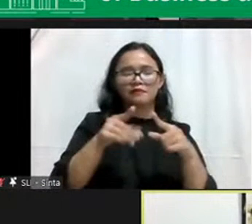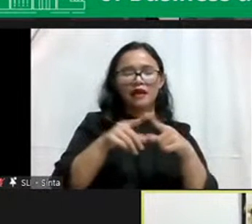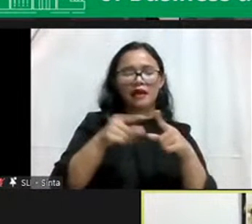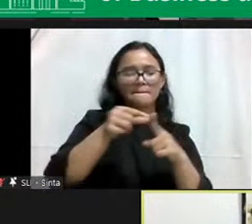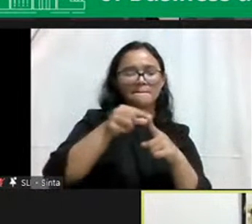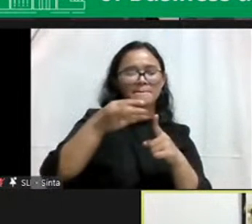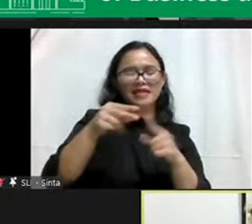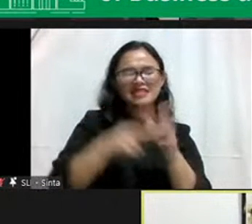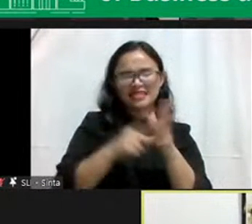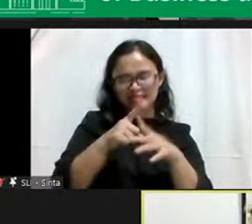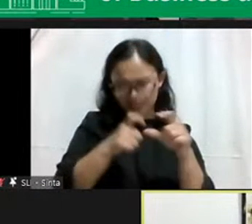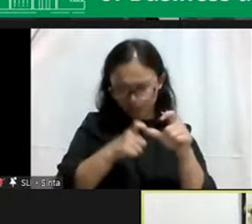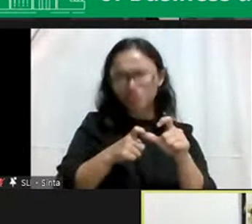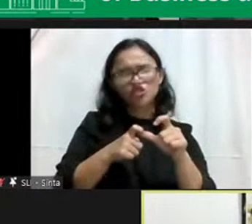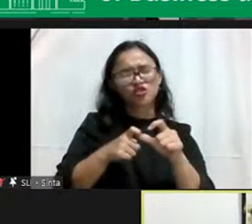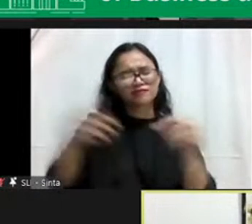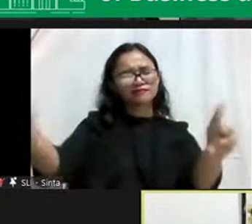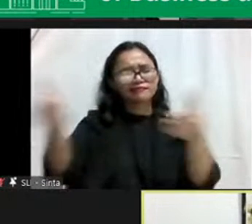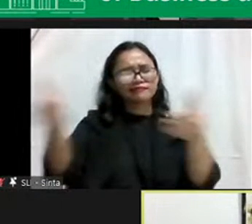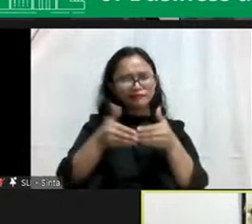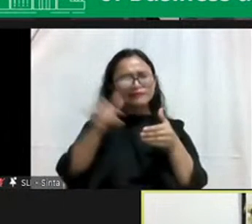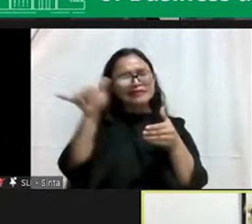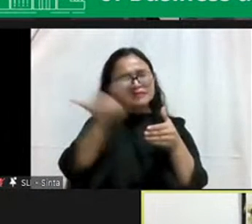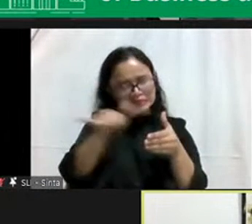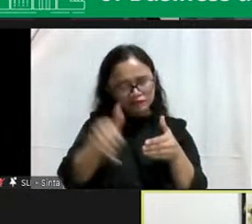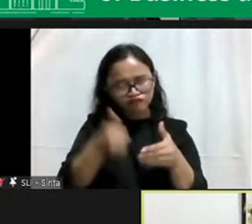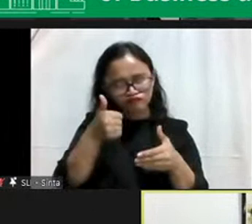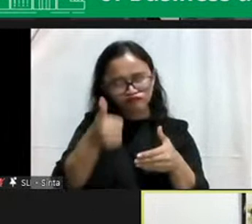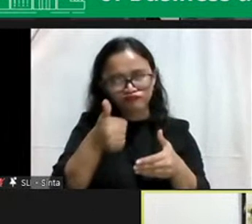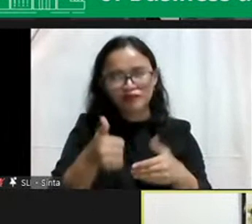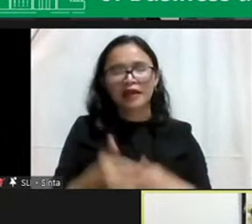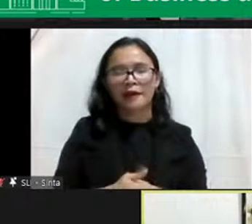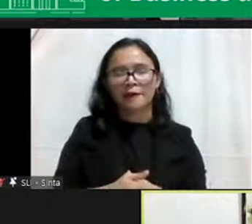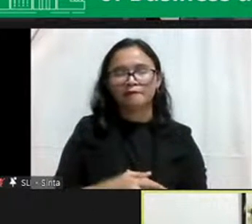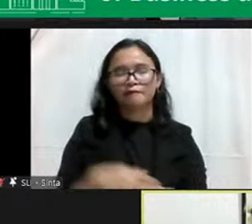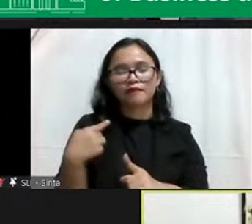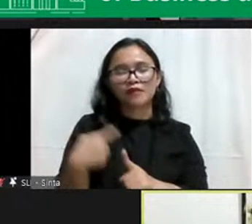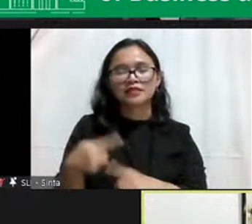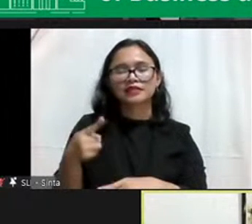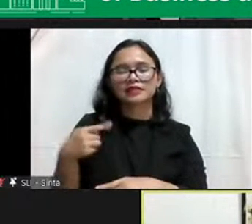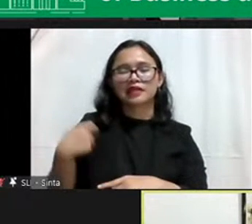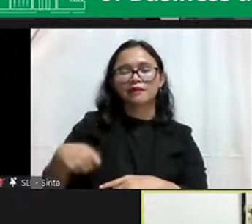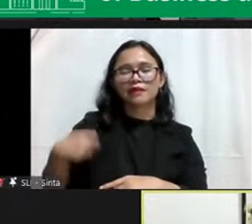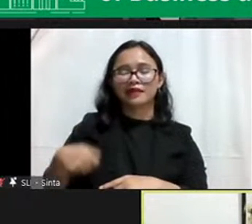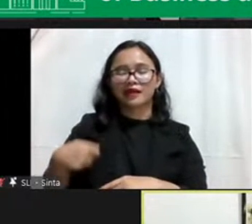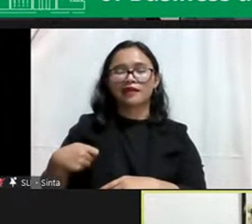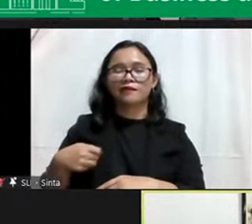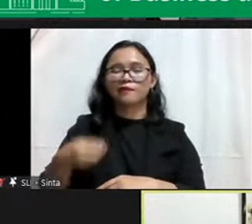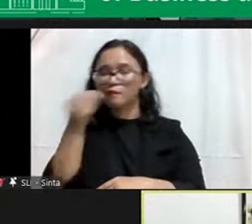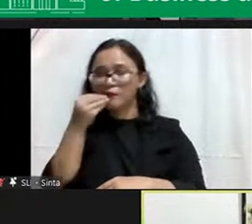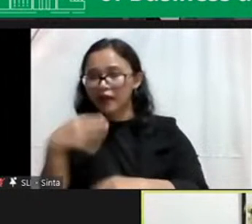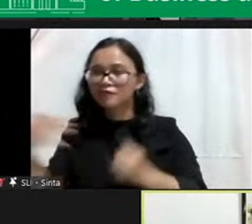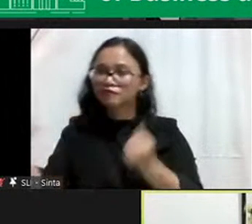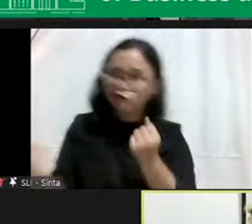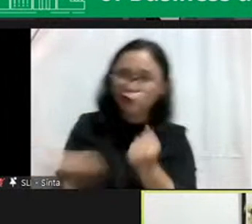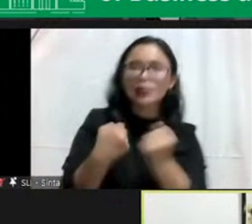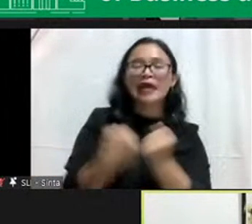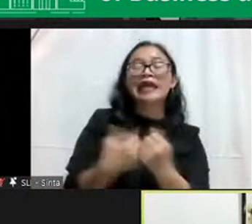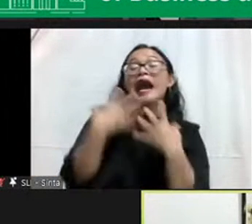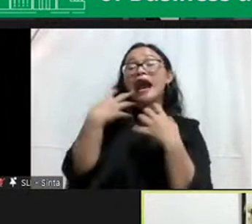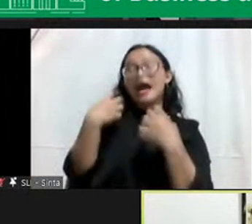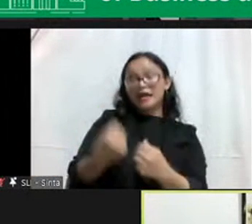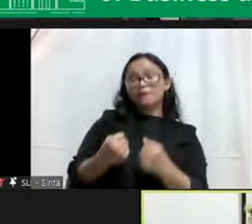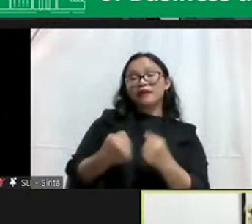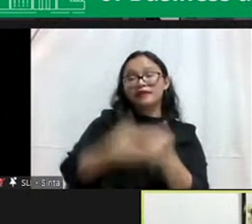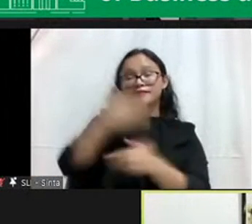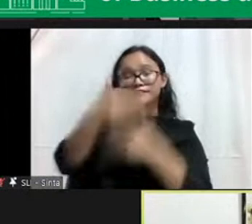inisiatif kita dan Kementan Saya rasa juga kita mendapat dukungan dan kita berharap akan ada itu gitu loh yang kita dorong dalam